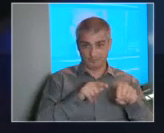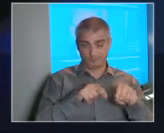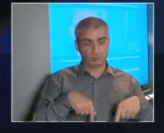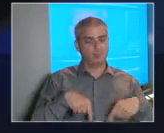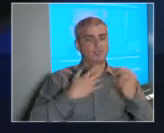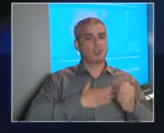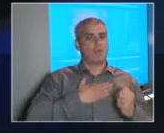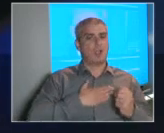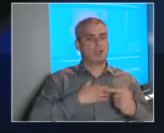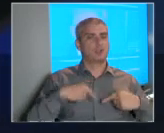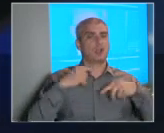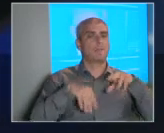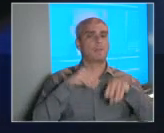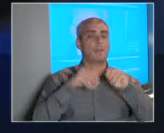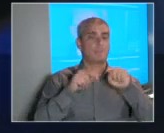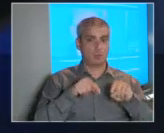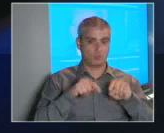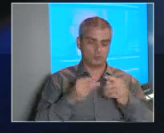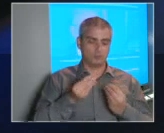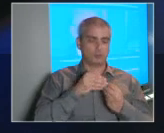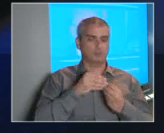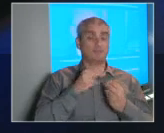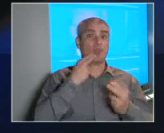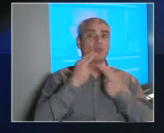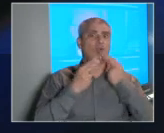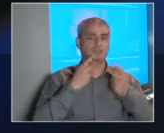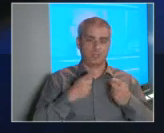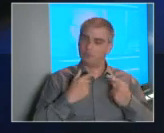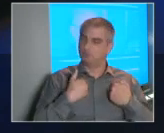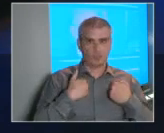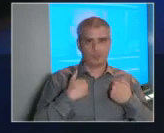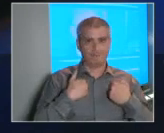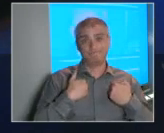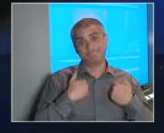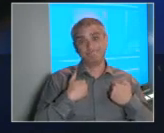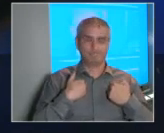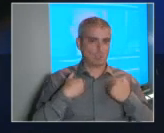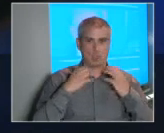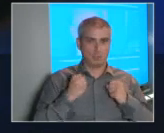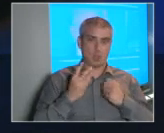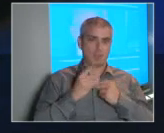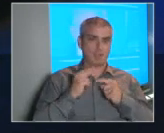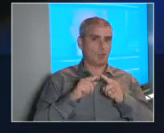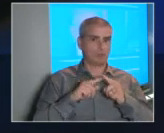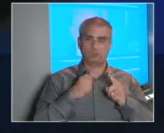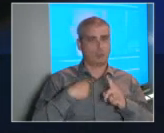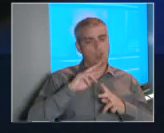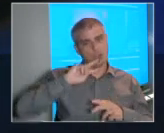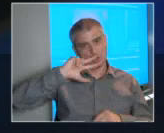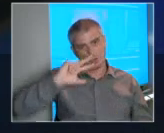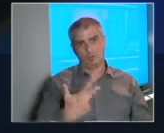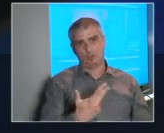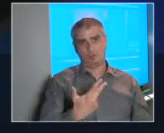ביום החג הזה, ביום הבחירות הזה, תוסיף לנו תוצאה שאני לא בטוח שבעוד כמה חודשים לא נלך למועד